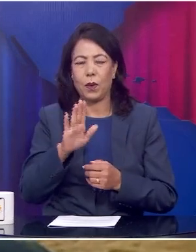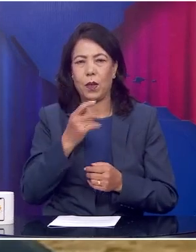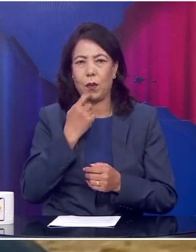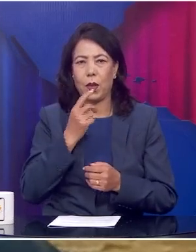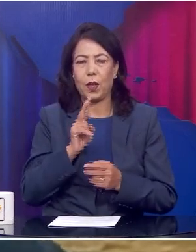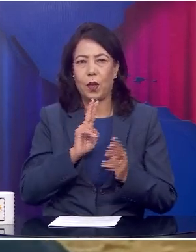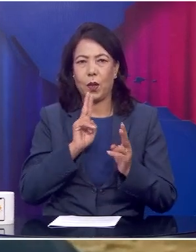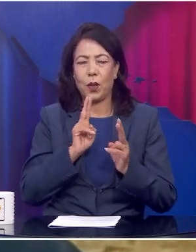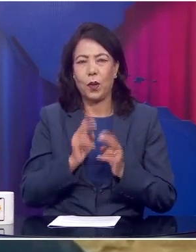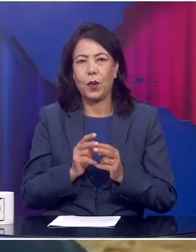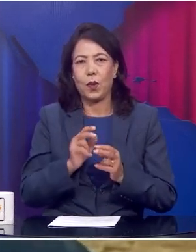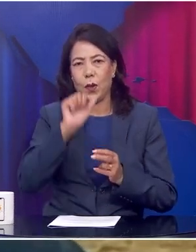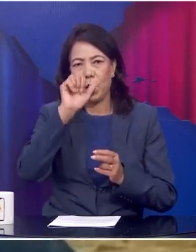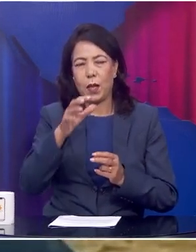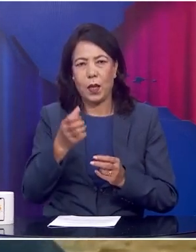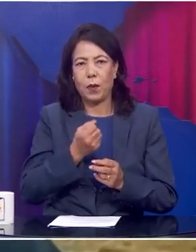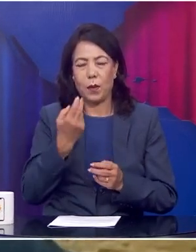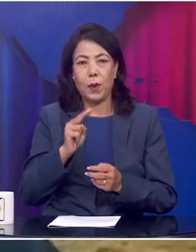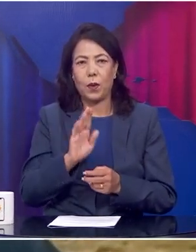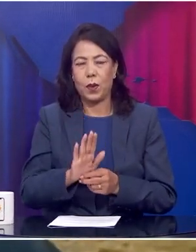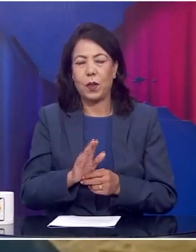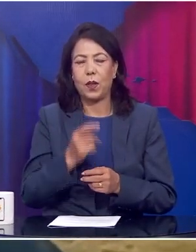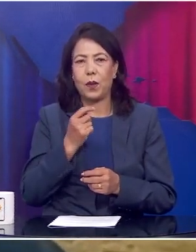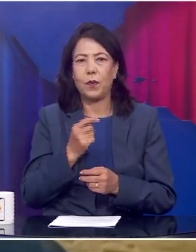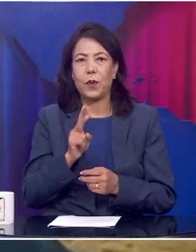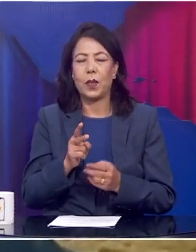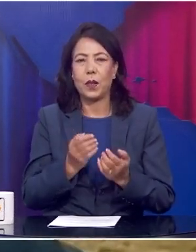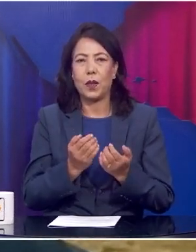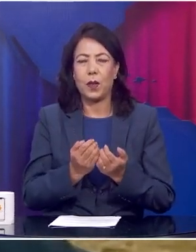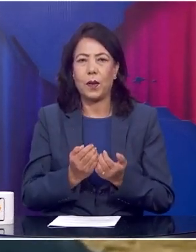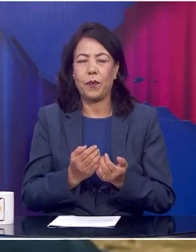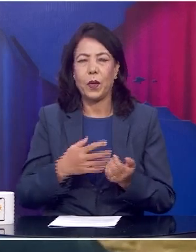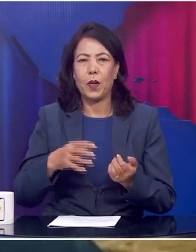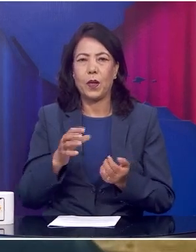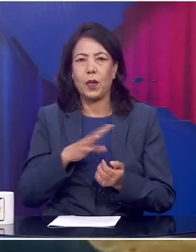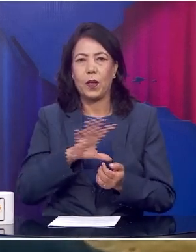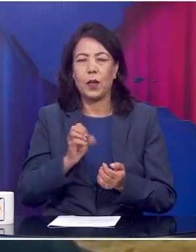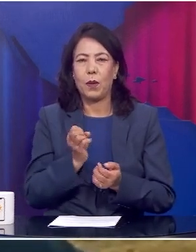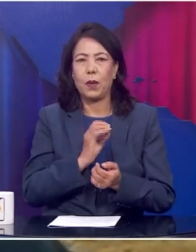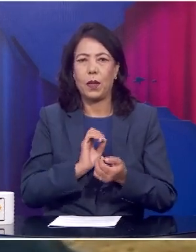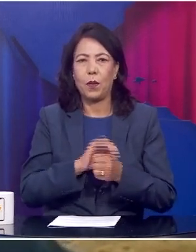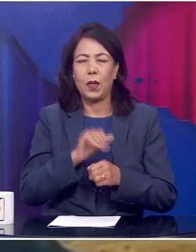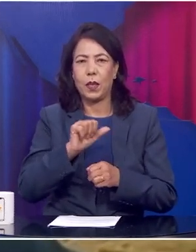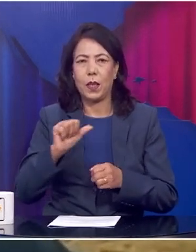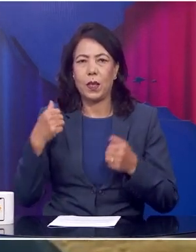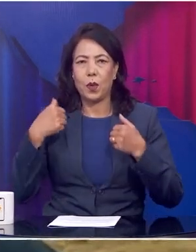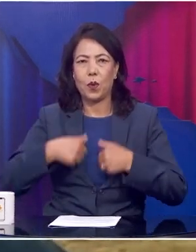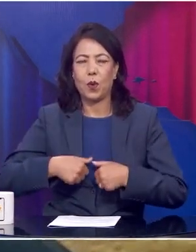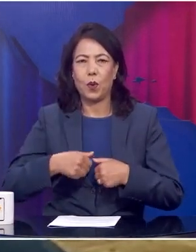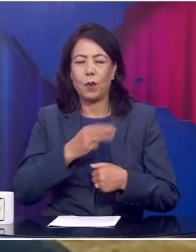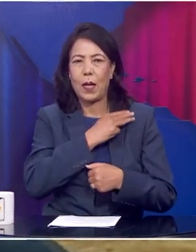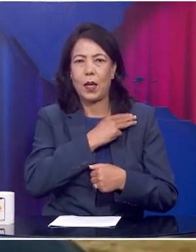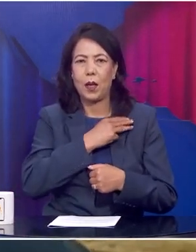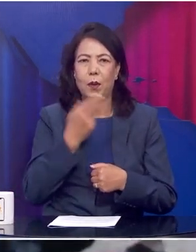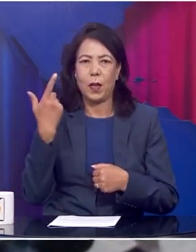पनि के अरे जानकारी प्राप्त भएको छ भने यसै गरी अब सबैभन्दा बढी जाजरकोटको सबैभन्दा बढी